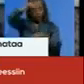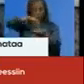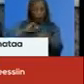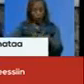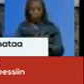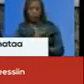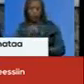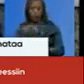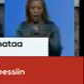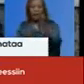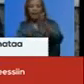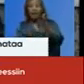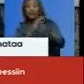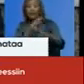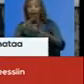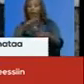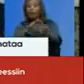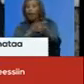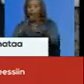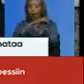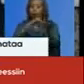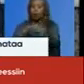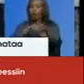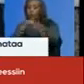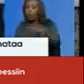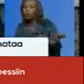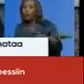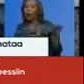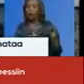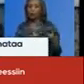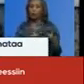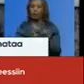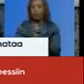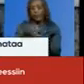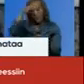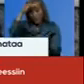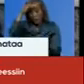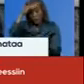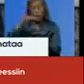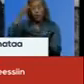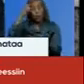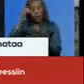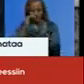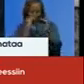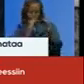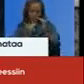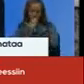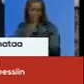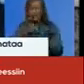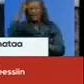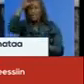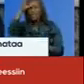ተቋሞቻችንና ከቴክኒክና ሙያ ኮሌጆች የሚወጡት ተማሪዎች ከሚገበዩት እውቀት የሚነጻጸር